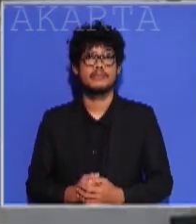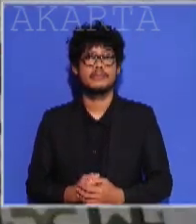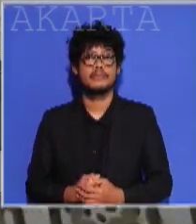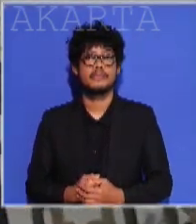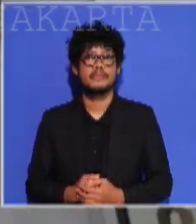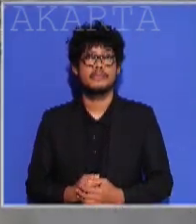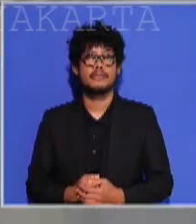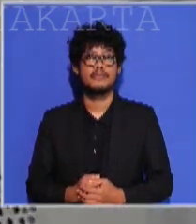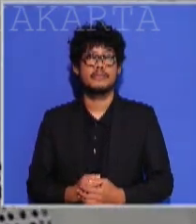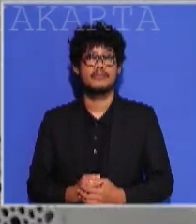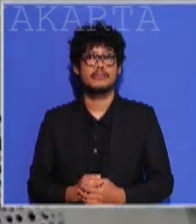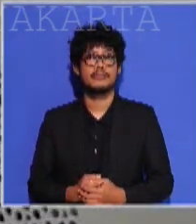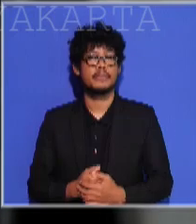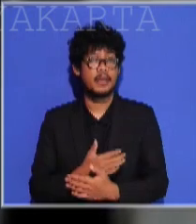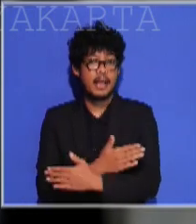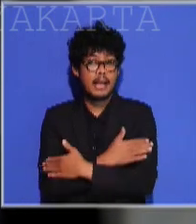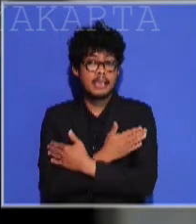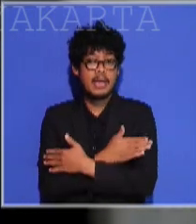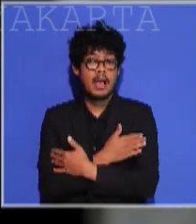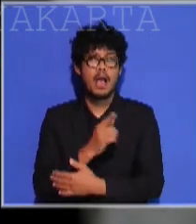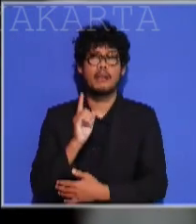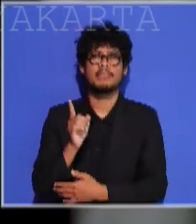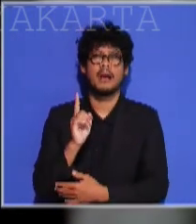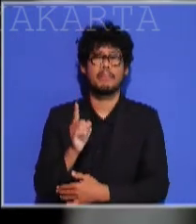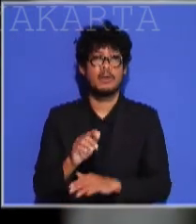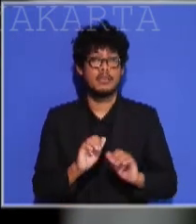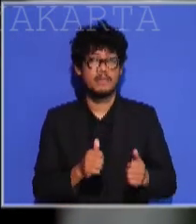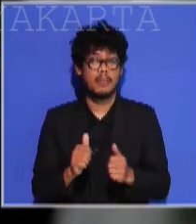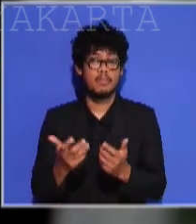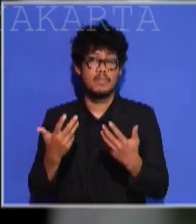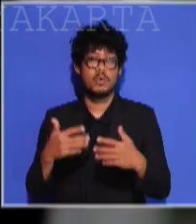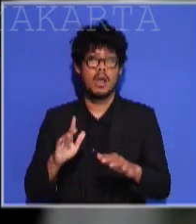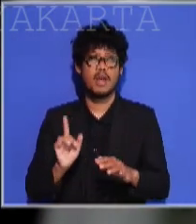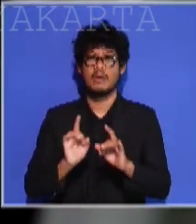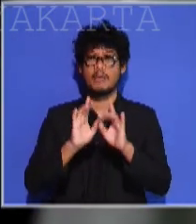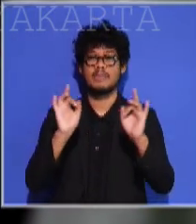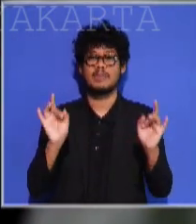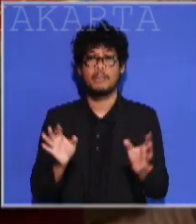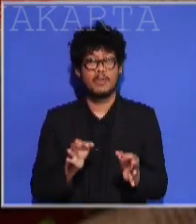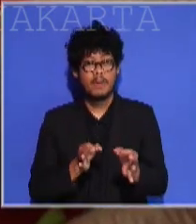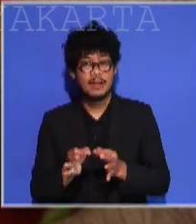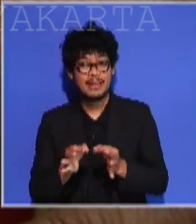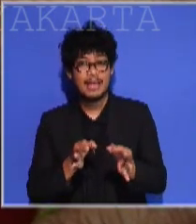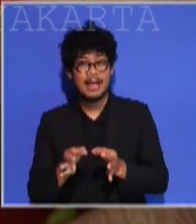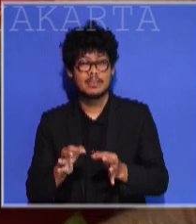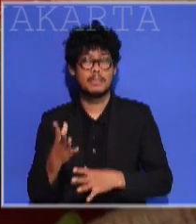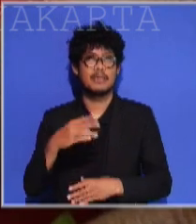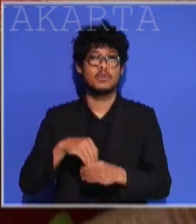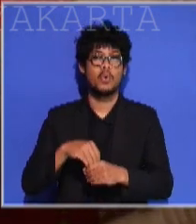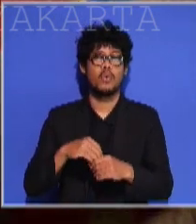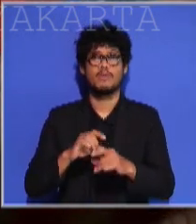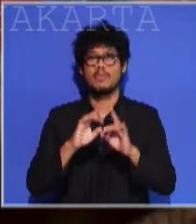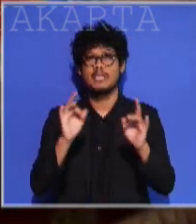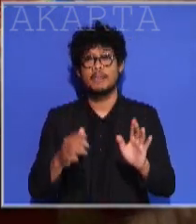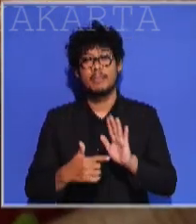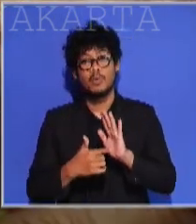Di Aceh, pemerintah setempat jauh-jauh hari telah mempersiapkan berbagai sarana dan prasarana, termasuk menerbitkan berbagai petunjuk